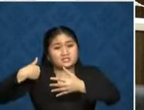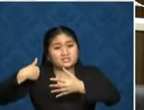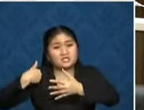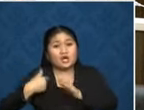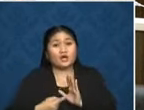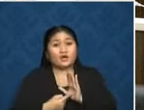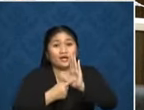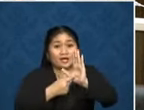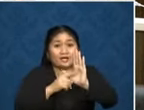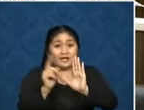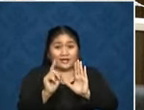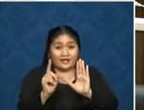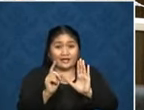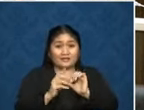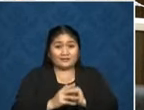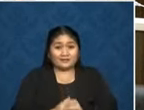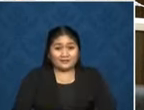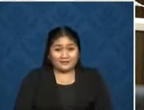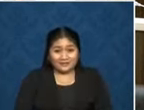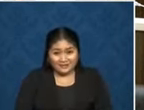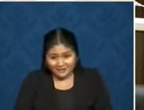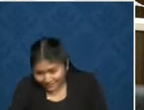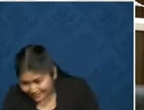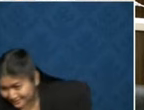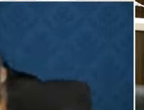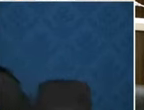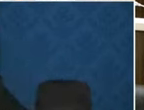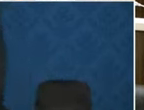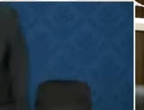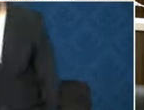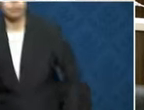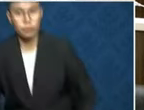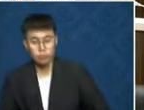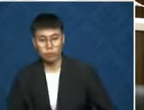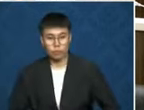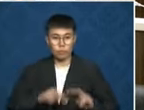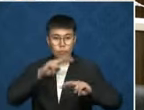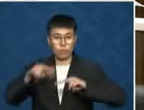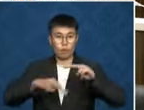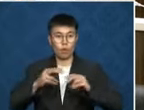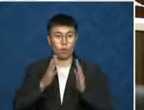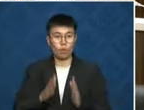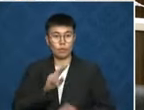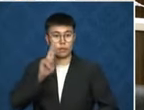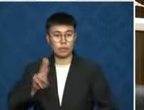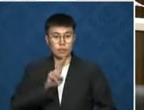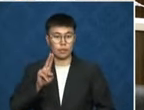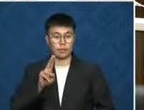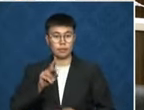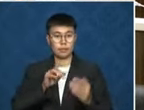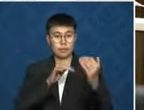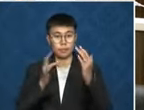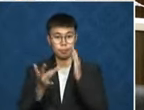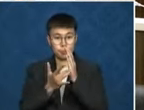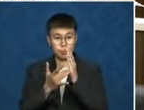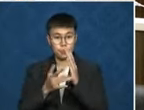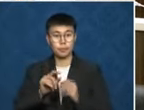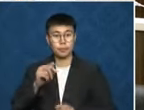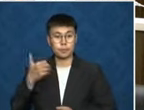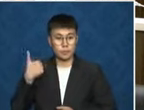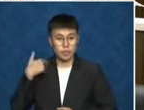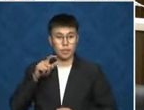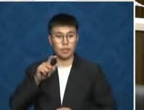ช่นเรื่องกฎหมายเกี่ยวกับเรื่องการคุ้มครองผู้บริโภคเพราะพอ AI เกิ